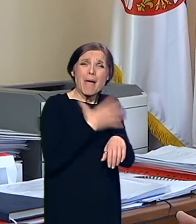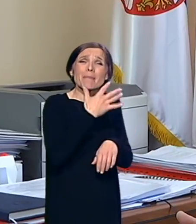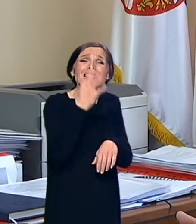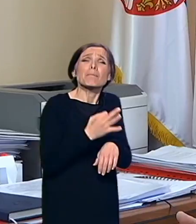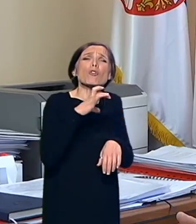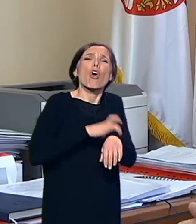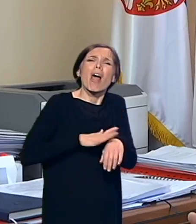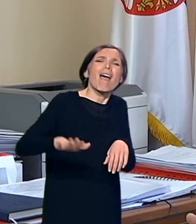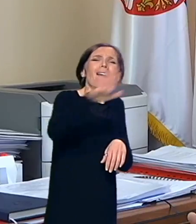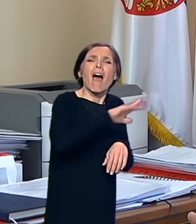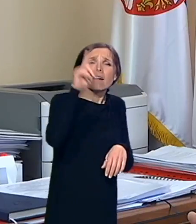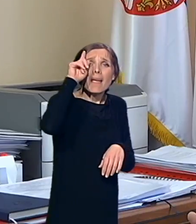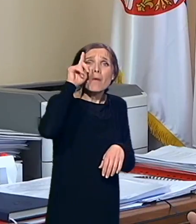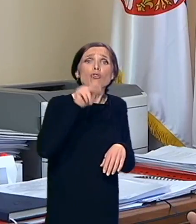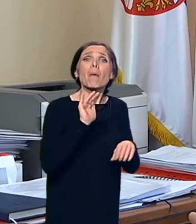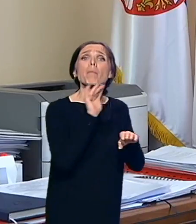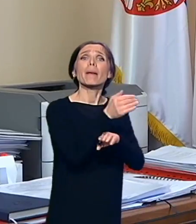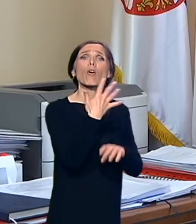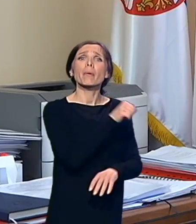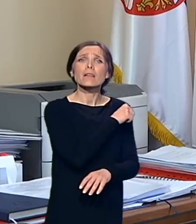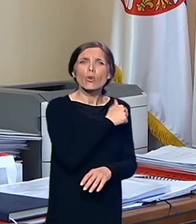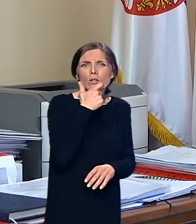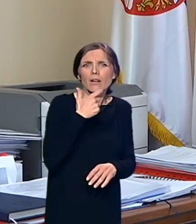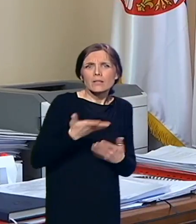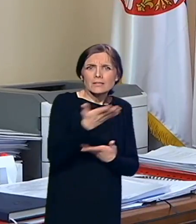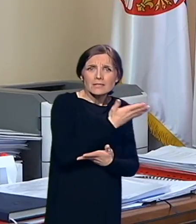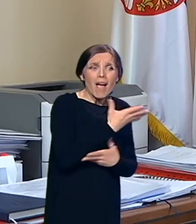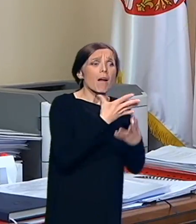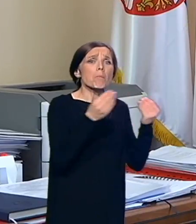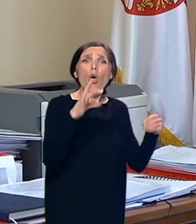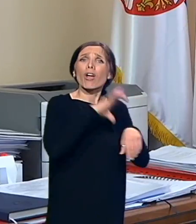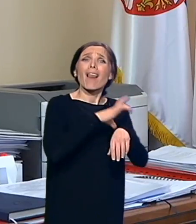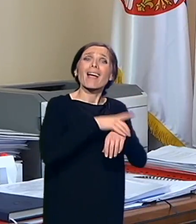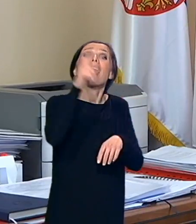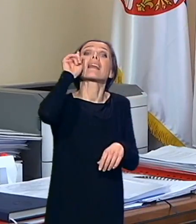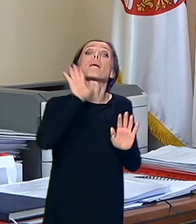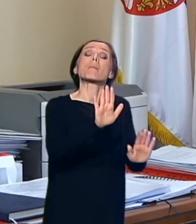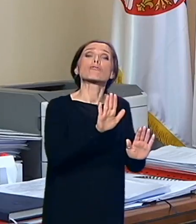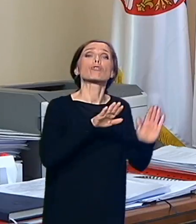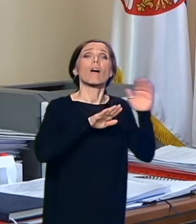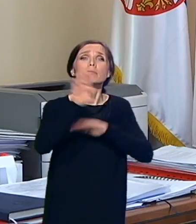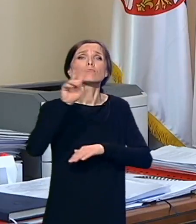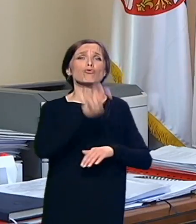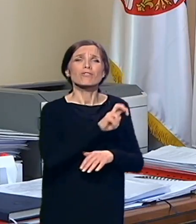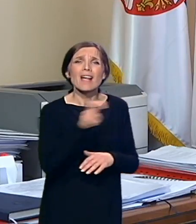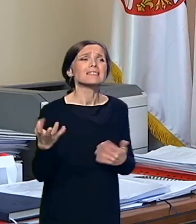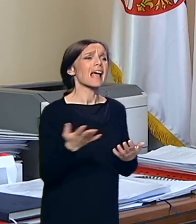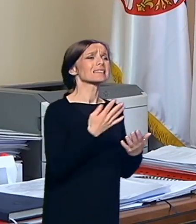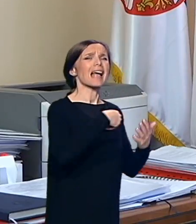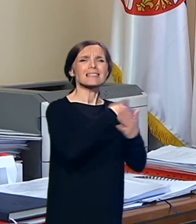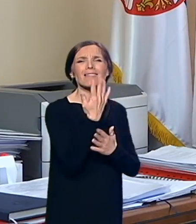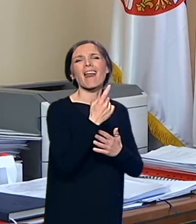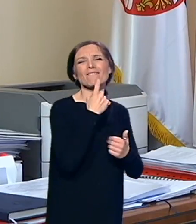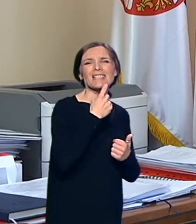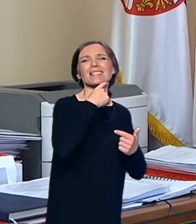godina. Veliki broj nemačkih lekara odlazi u Švajcarsku, odlazi u skandinavske zemlje, u Ameriku.